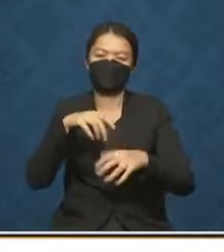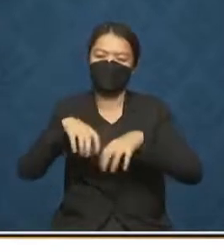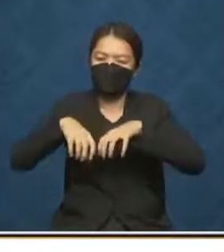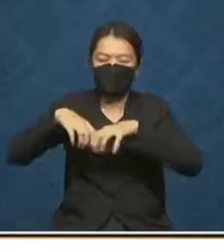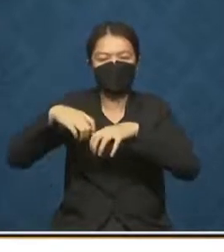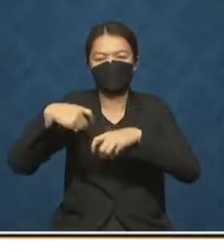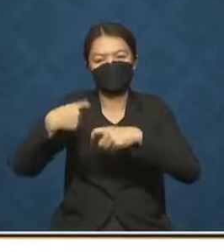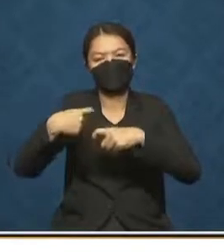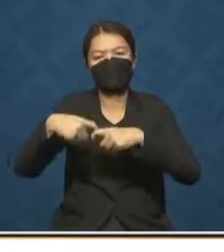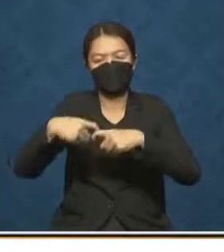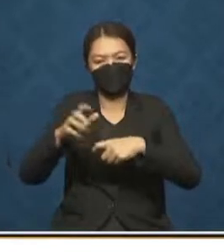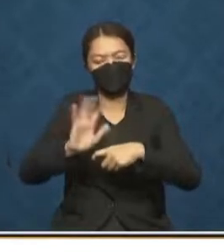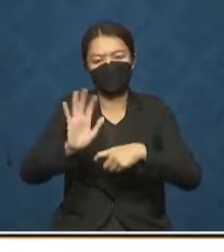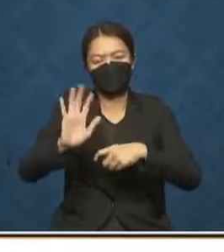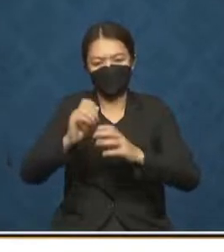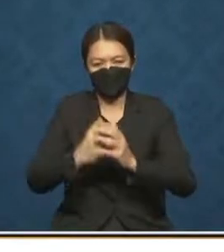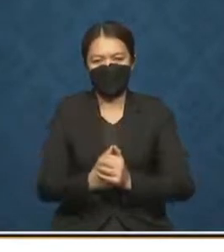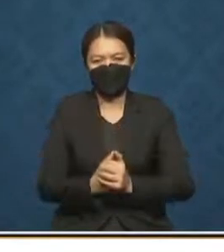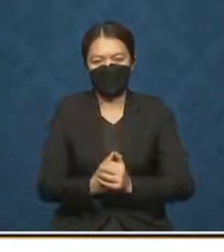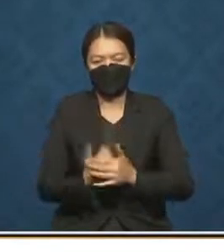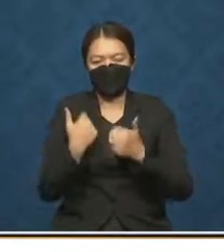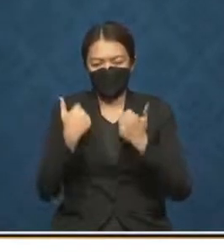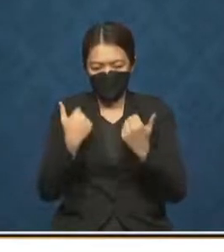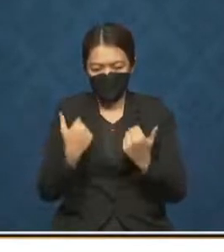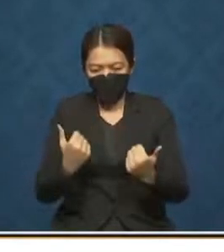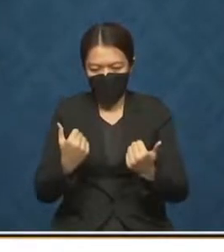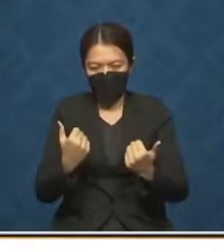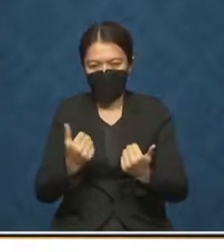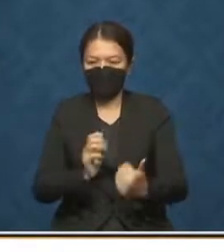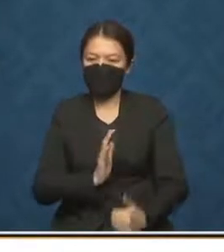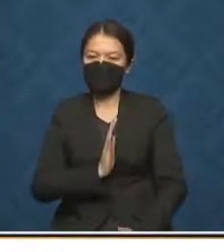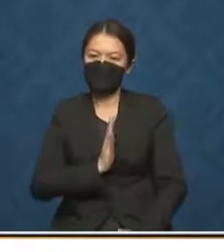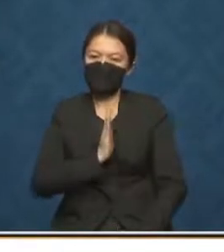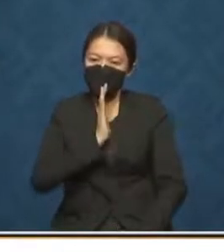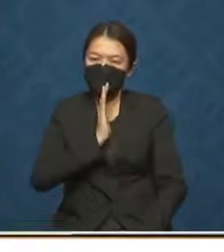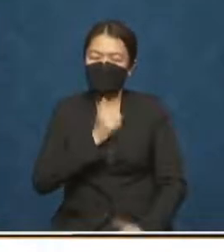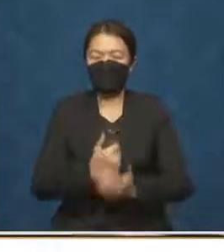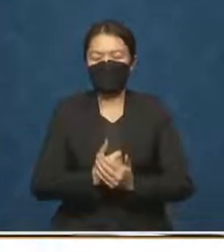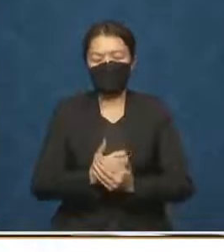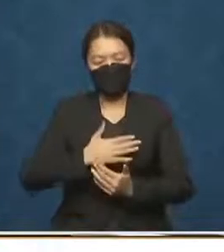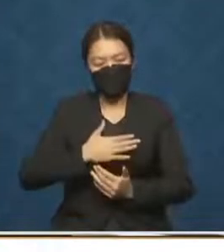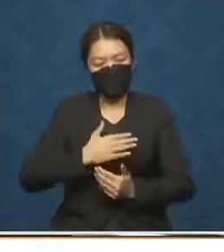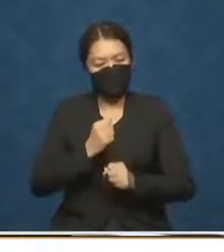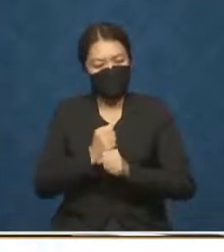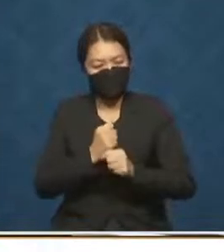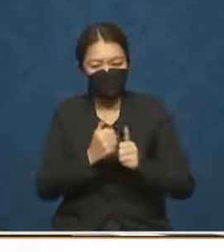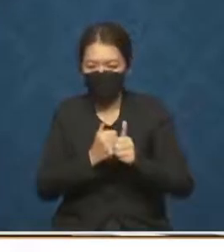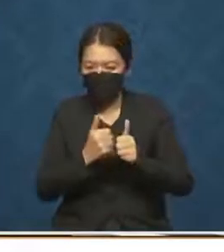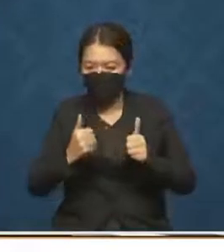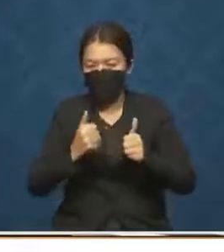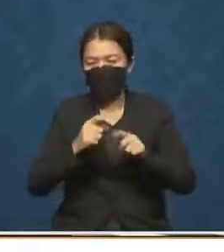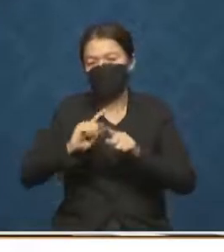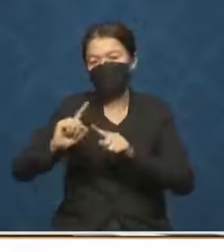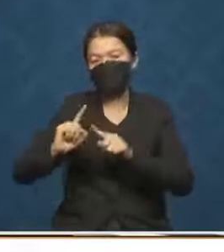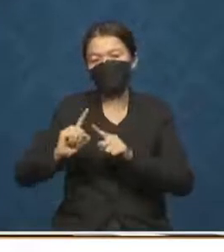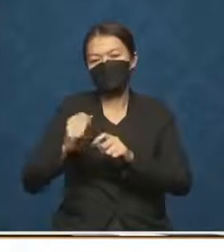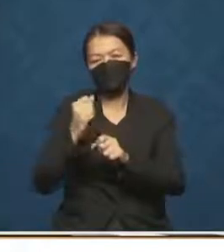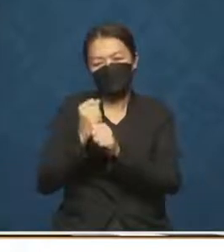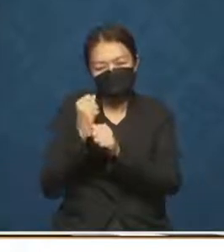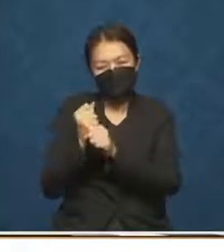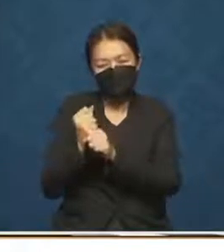นั้วนนี้เกียบติยศและคณนามความดีที่ท่าน